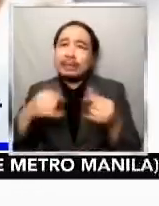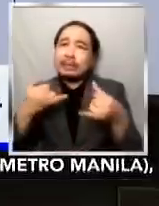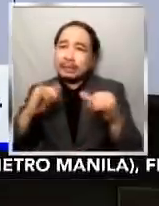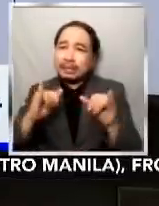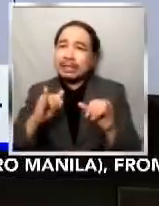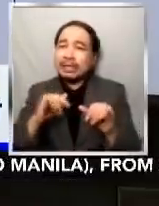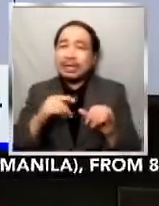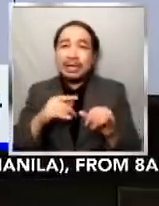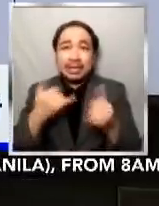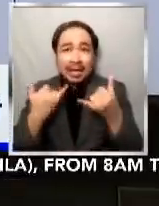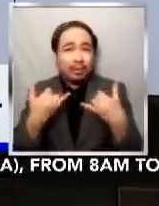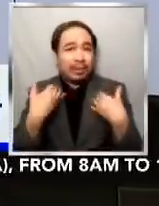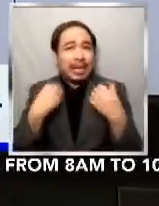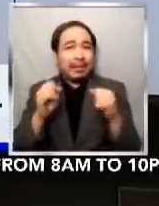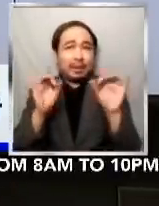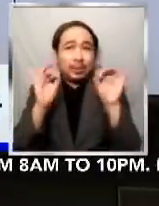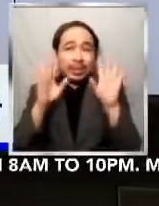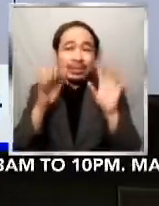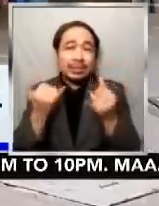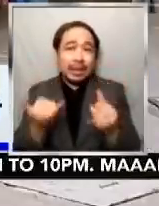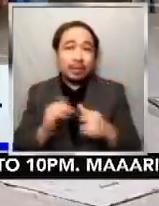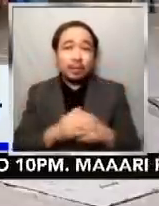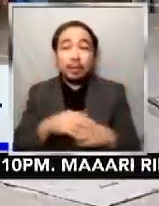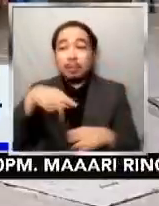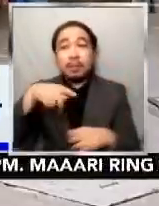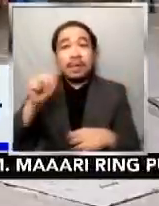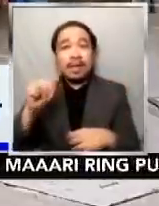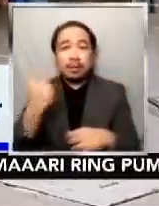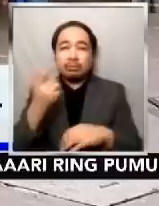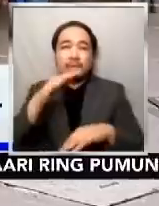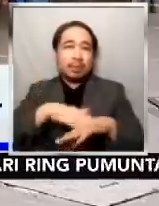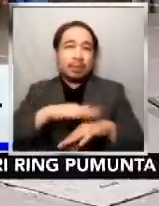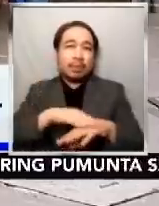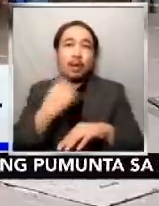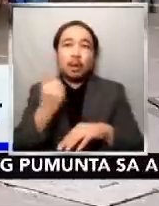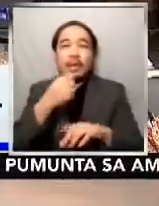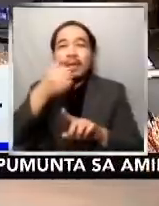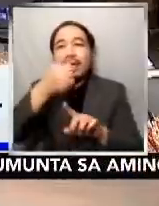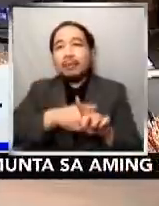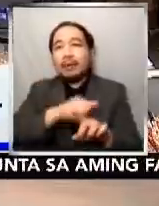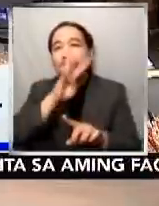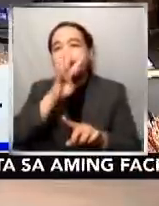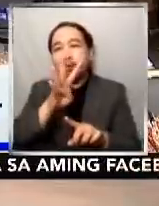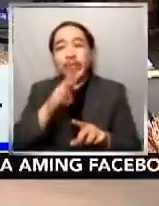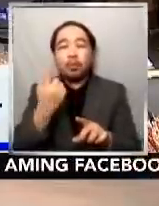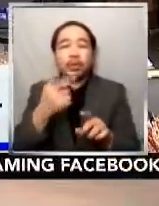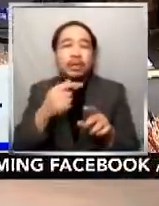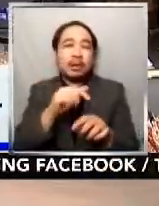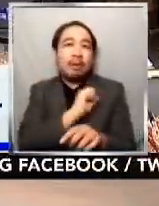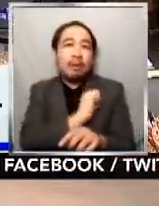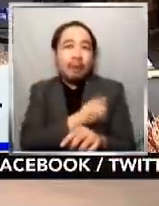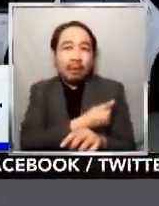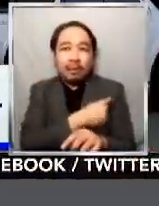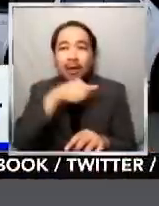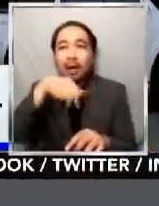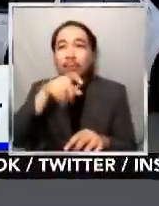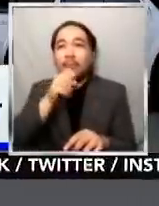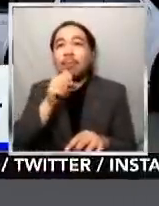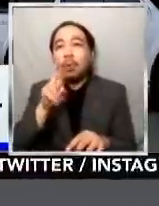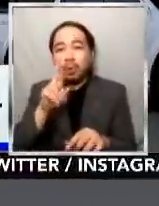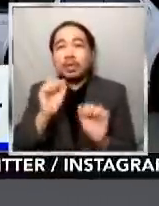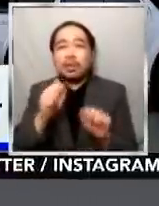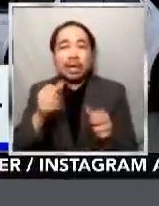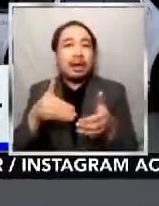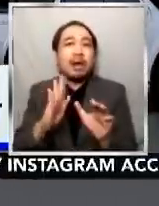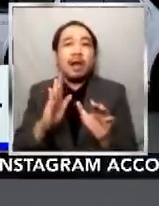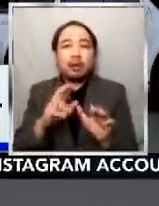now. Paalala ng PPA, hanggang April 4, mga authorized persons outside residence o APOR lamang ang maaaring bumiyahe. Bago magpunta